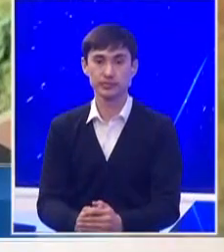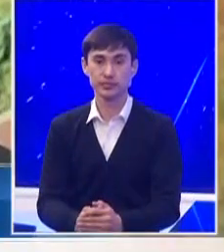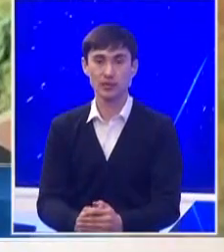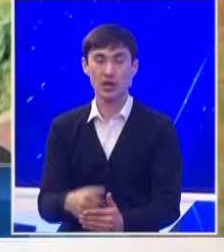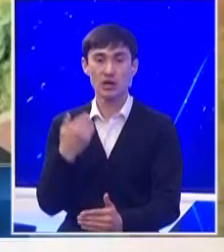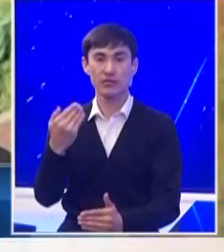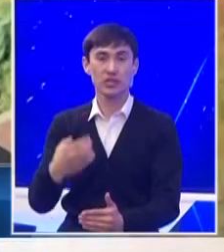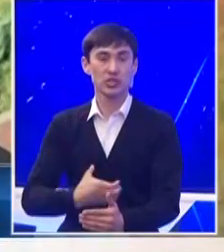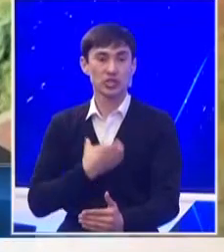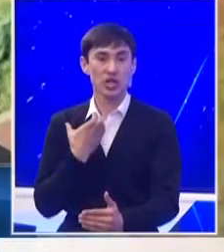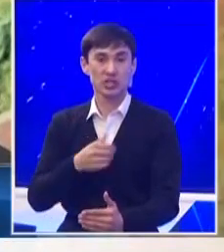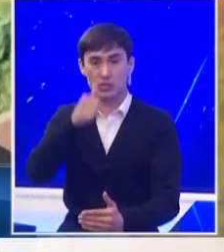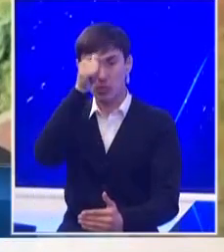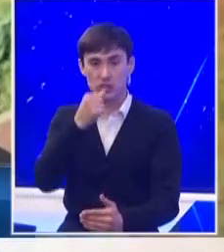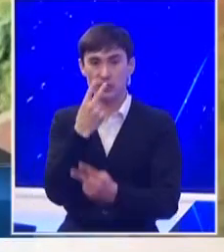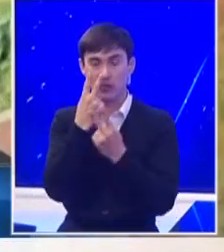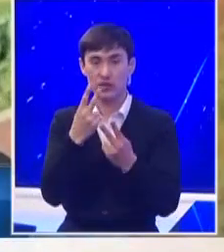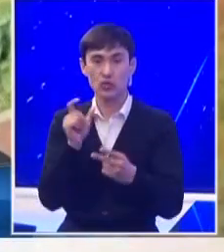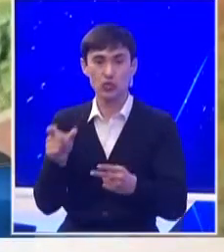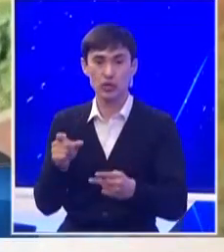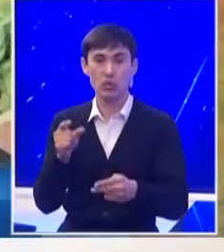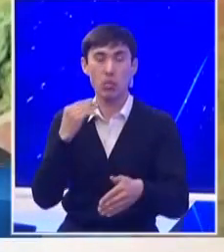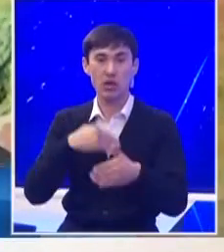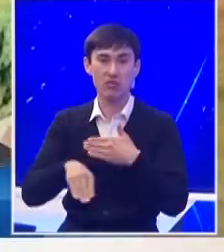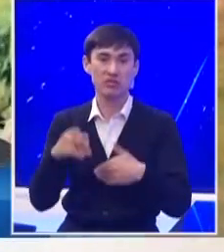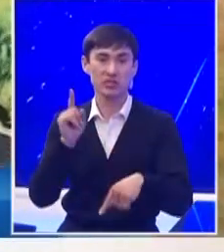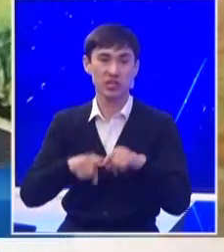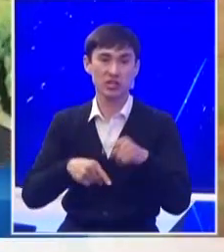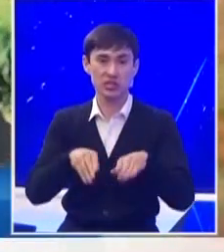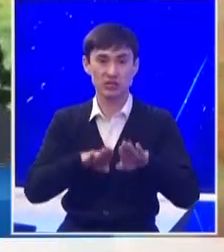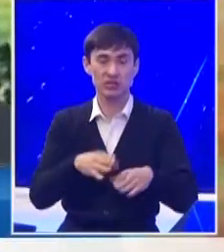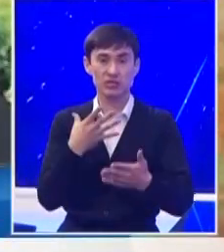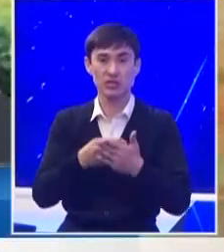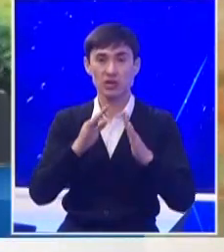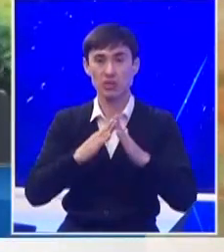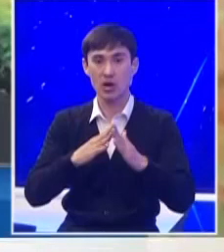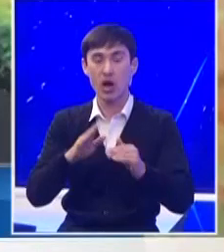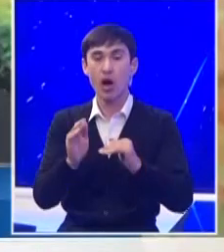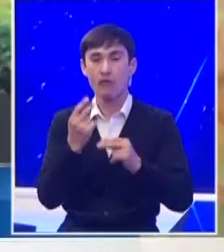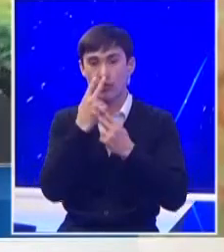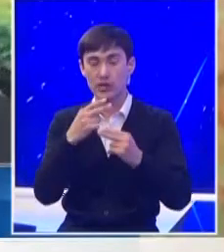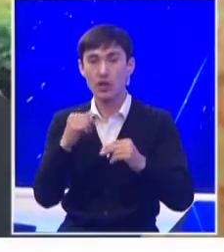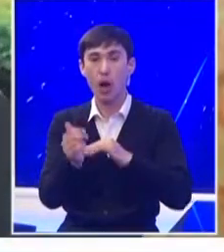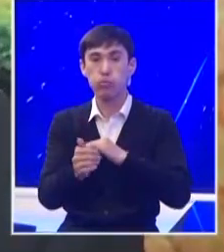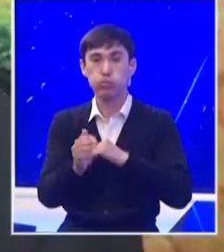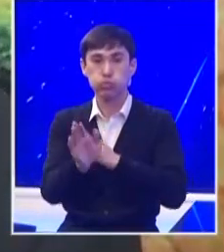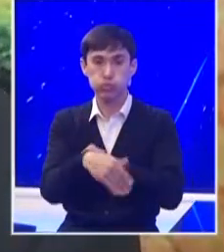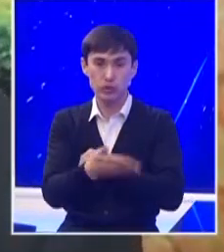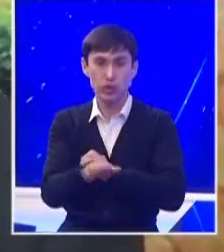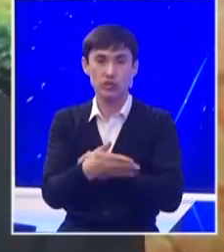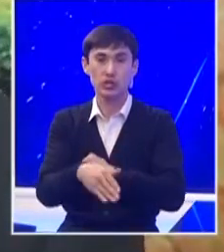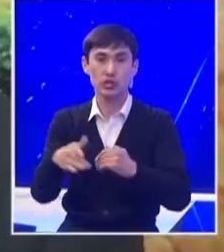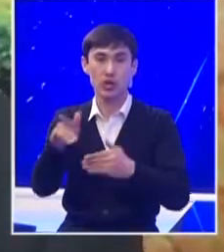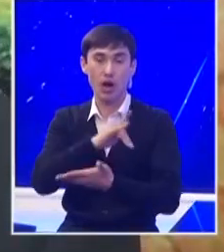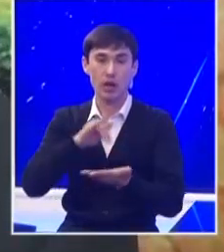В те страшные месяцы я видел людей, покидавших родные дома, видел опустевшими целые города. Столько лет прошло, но